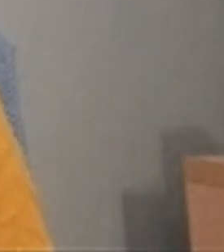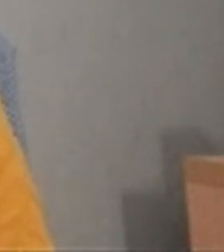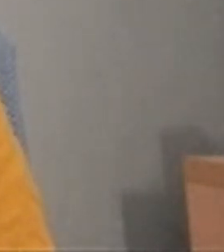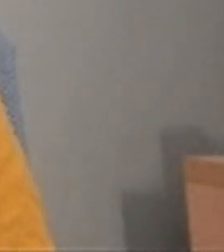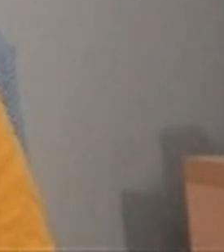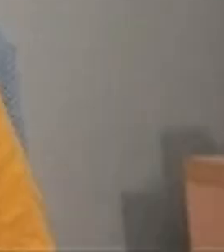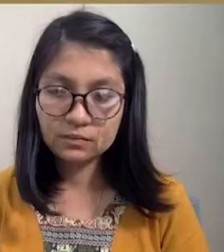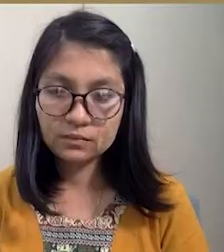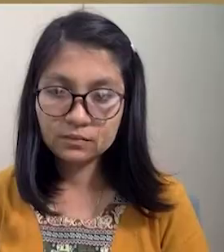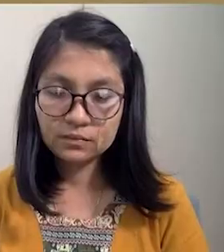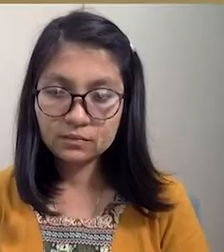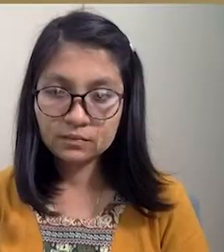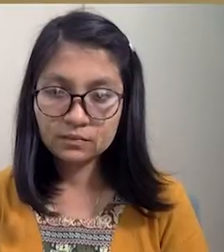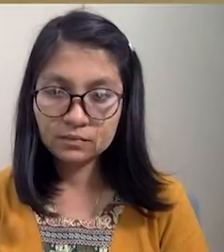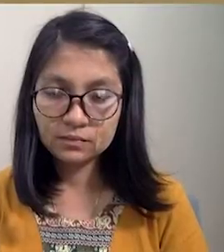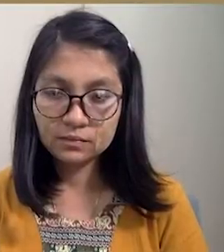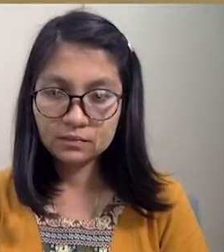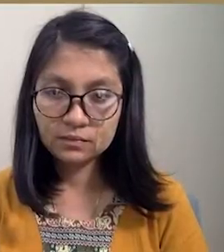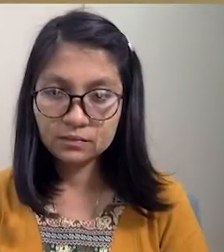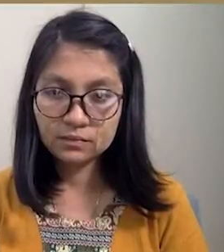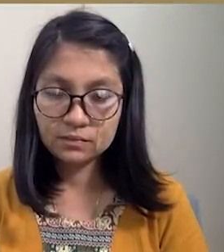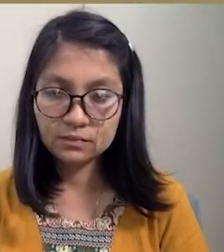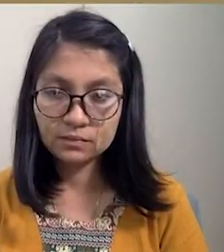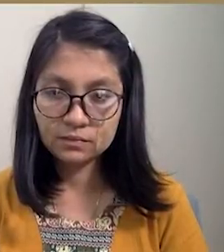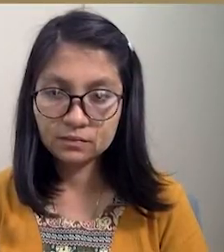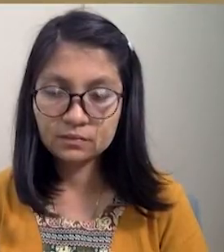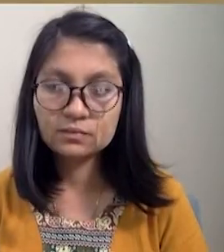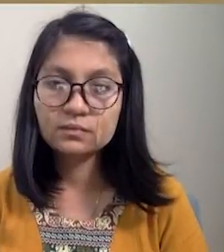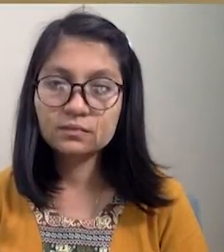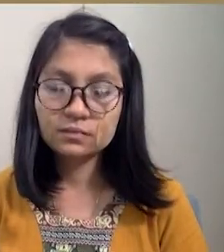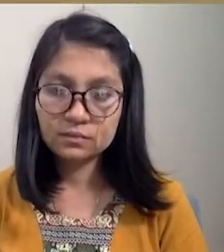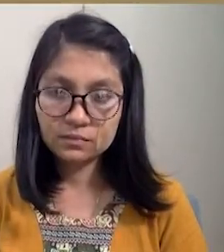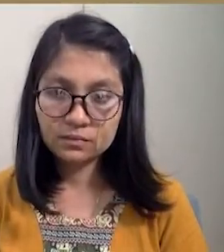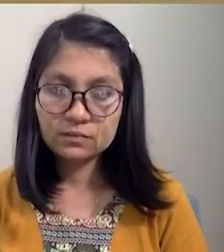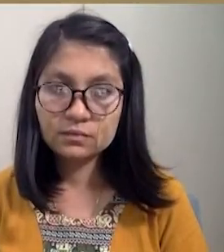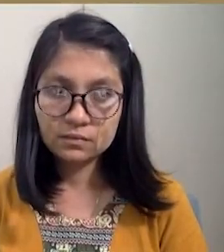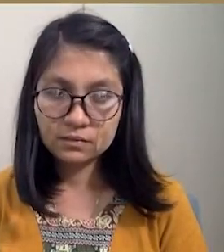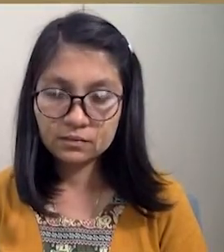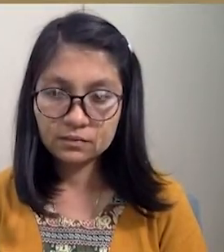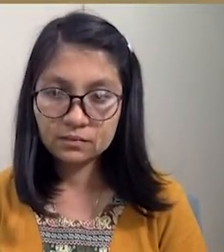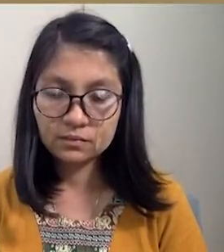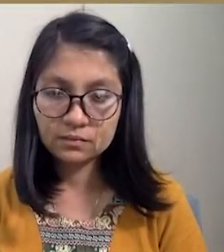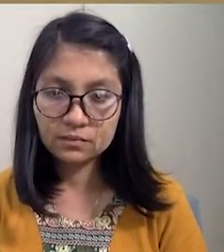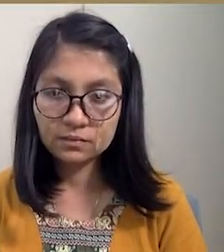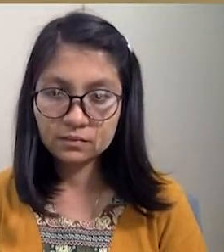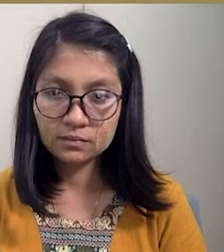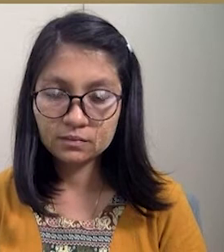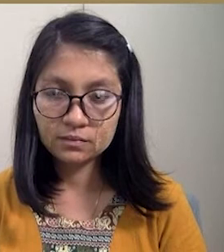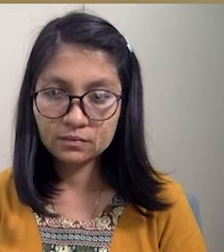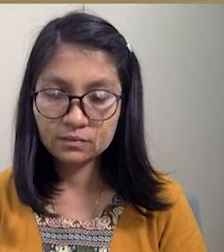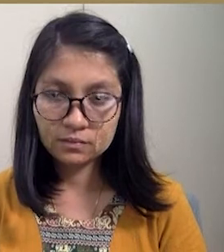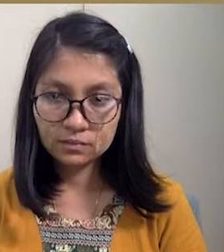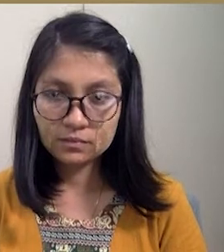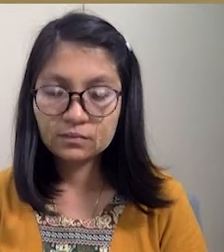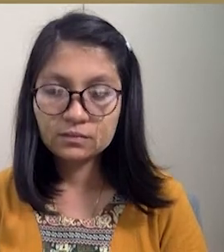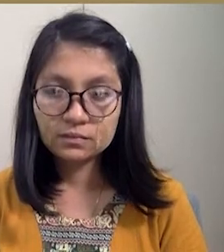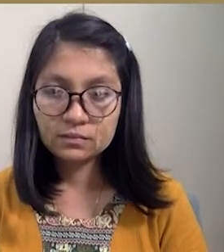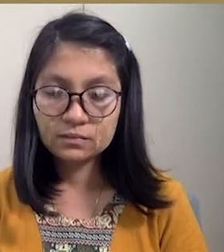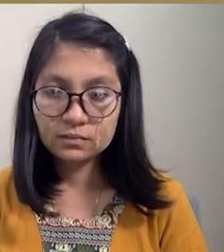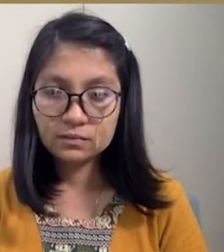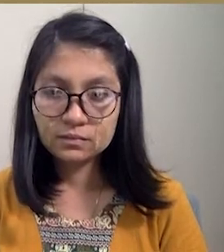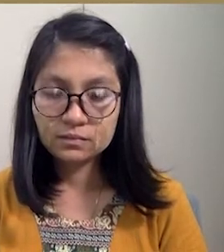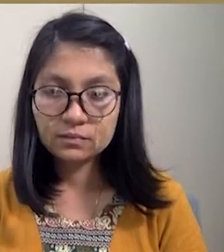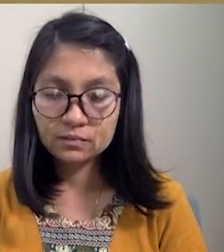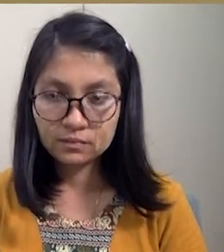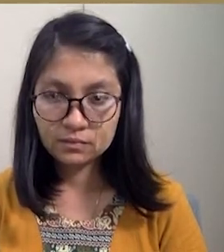ကပိုပြီးတော့ဆိုးလေနောက်နေထိုင်ဖို့ကုန်ကြစည်းပြီပေါ့နော်နေထိုင်ဖို့ကုန်ကြစည်းဆိုတော့ဥပမာဖူကက်တို့ဒီကော့ဆမွေတို့